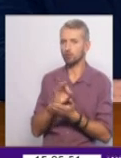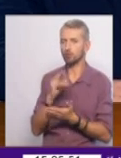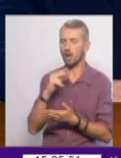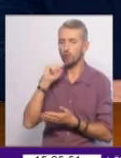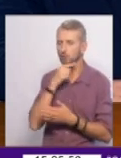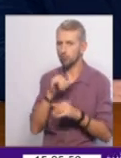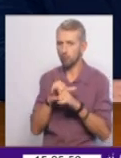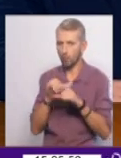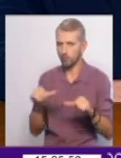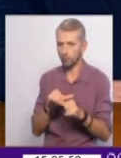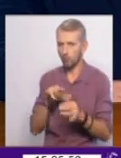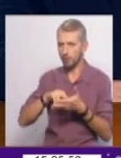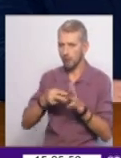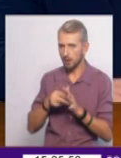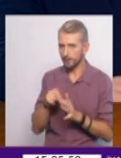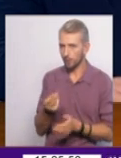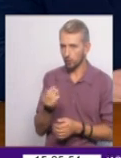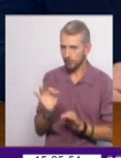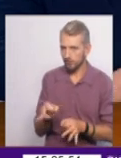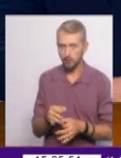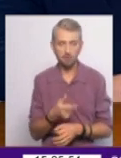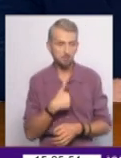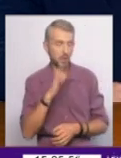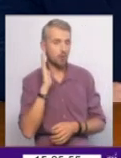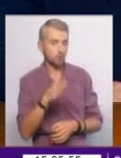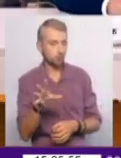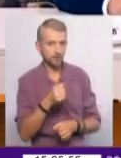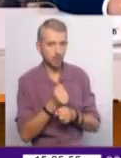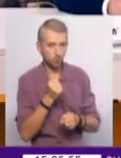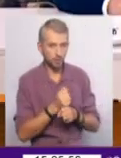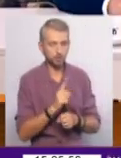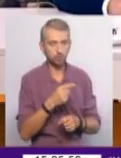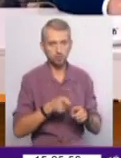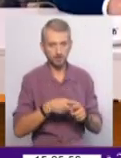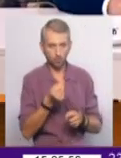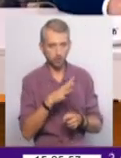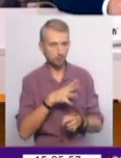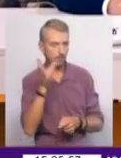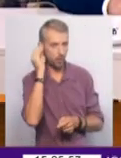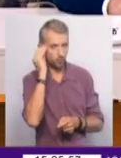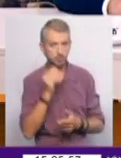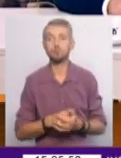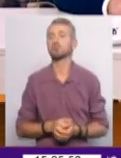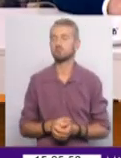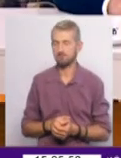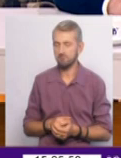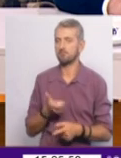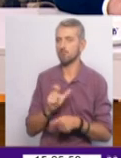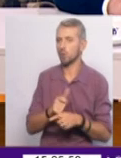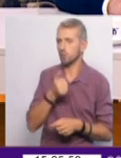соціально-економічного розвитку закласти ці кошти цього року. Ми будемо все робити для цього, щоб ці кошти були враховані. Угу. Так, дуже